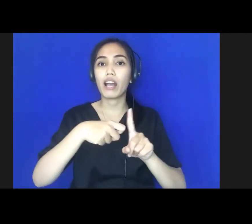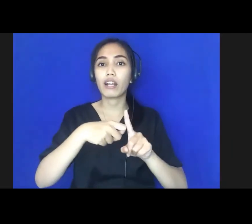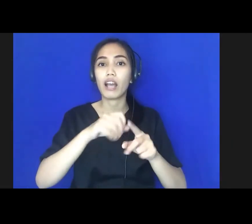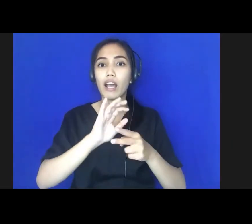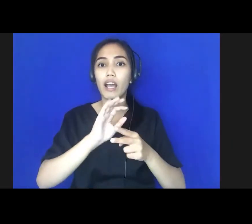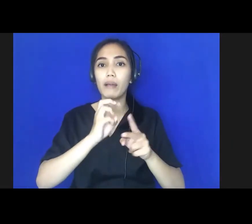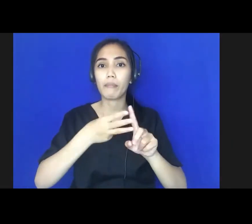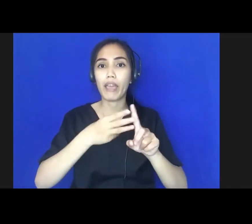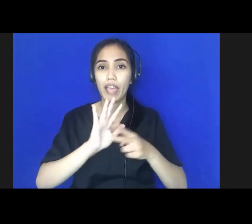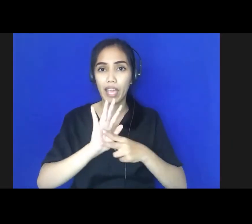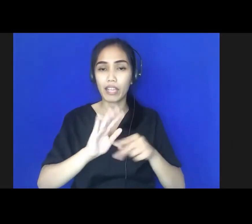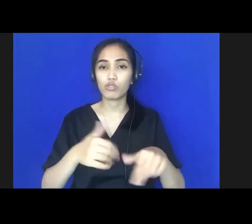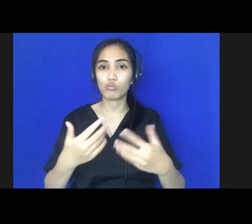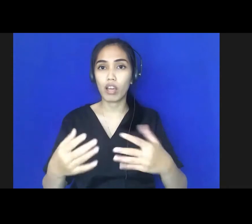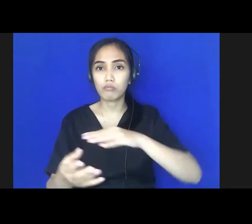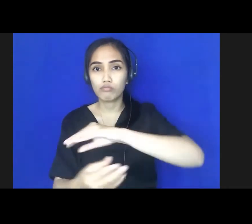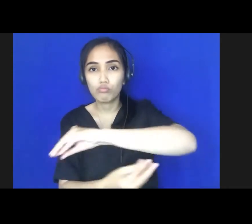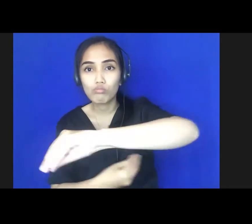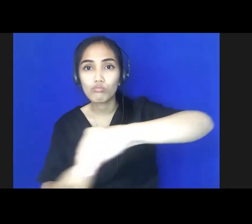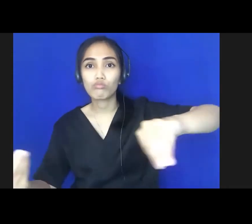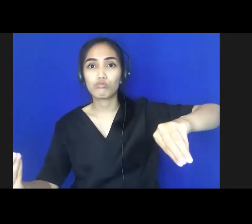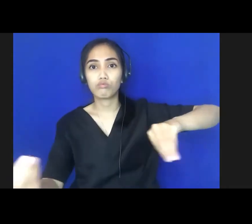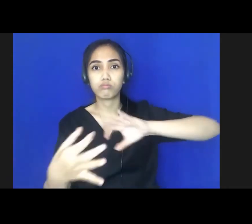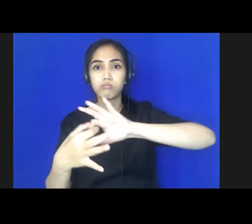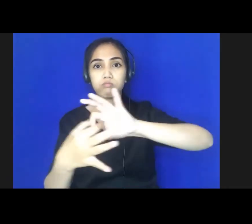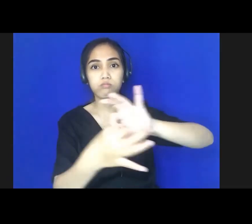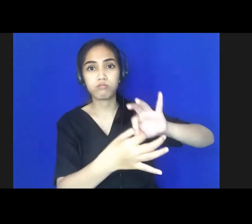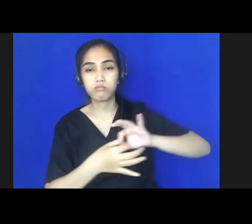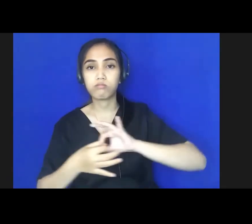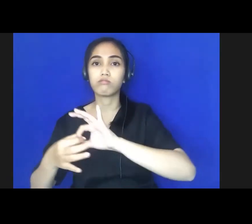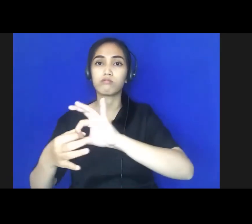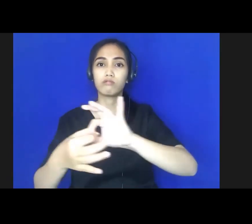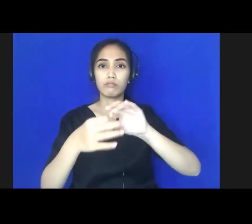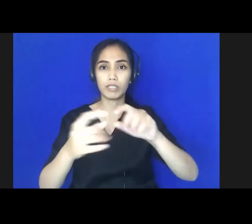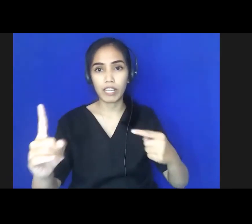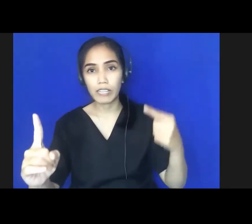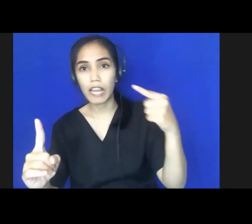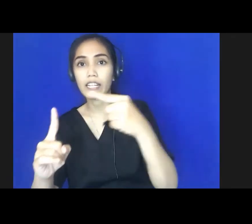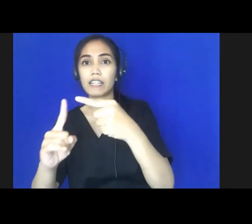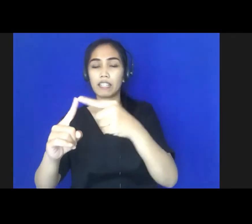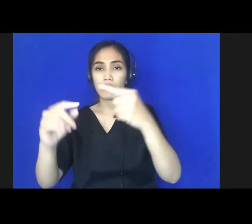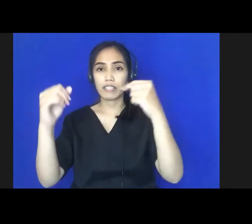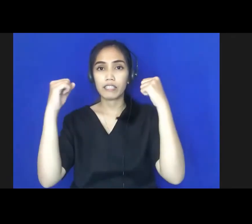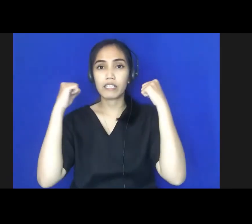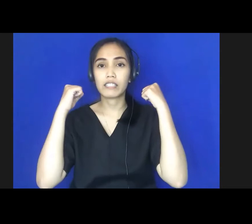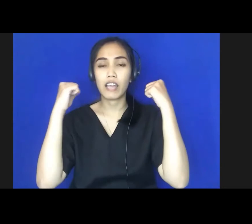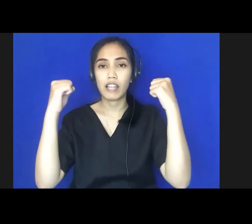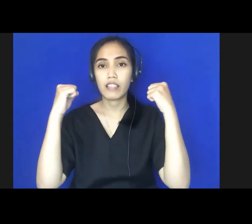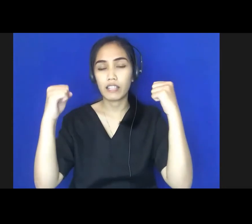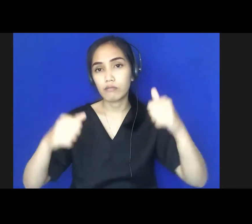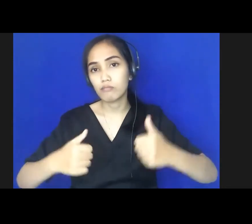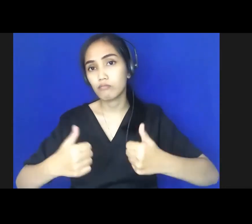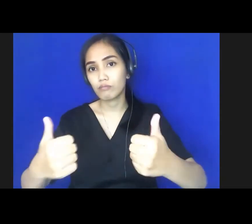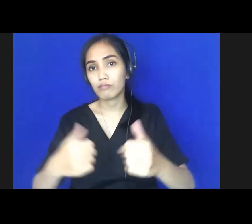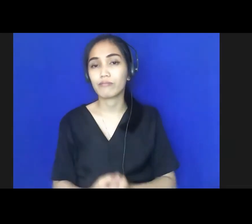semua pihak untuk bisa mencapai target perbaikan status gizi dan kesehatan anak Indonesia, Bu?